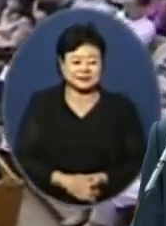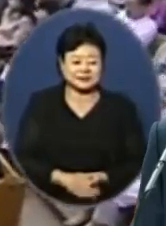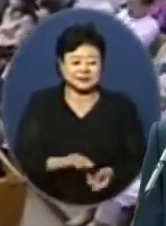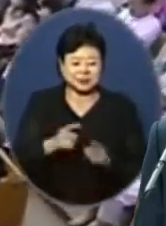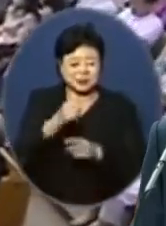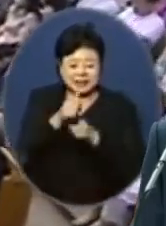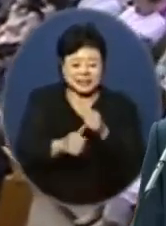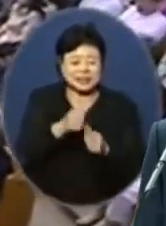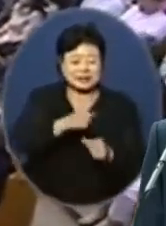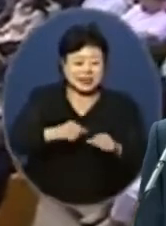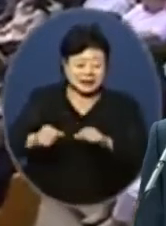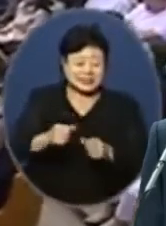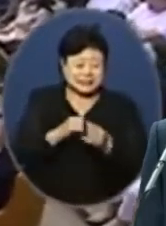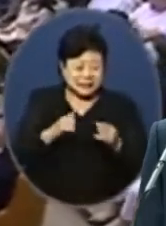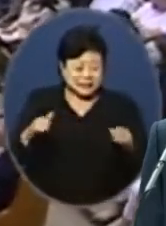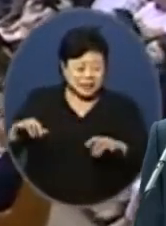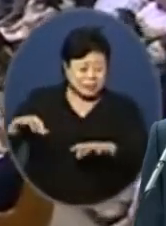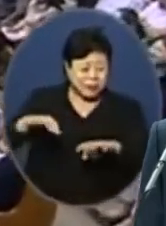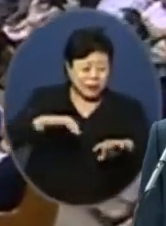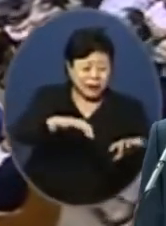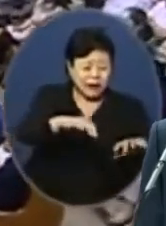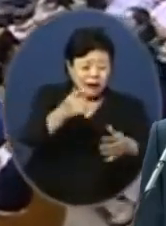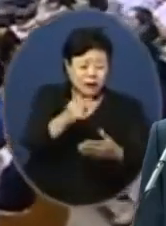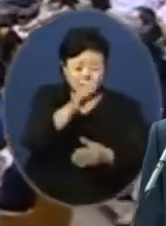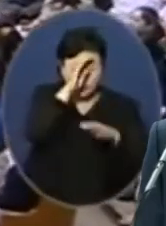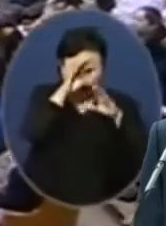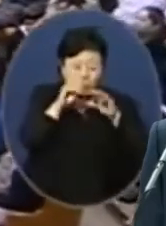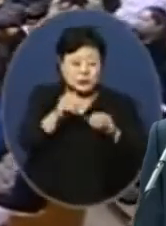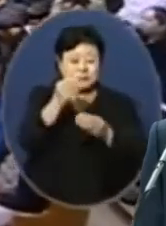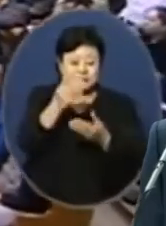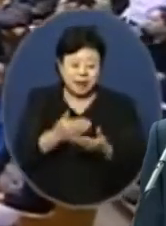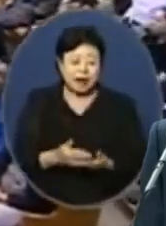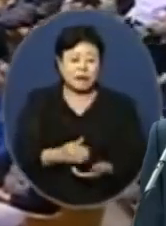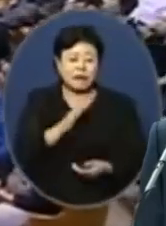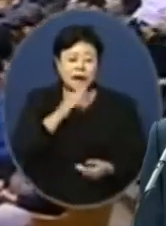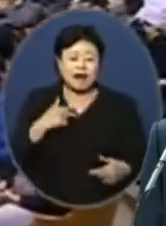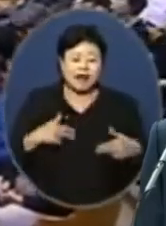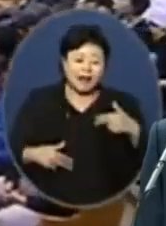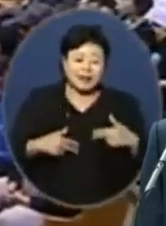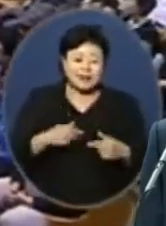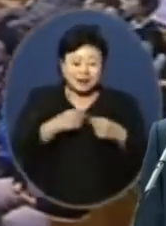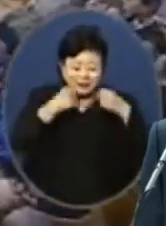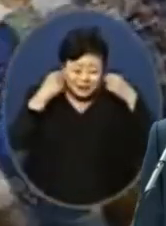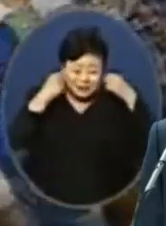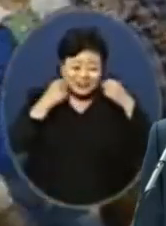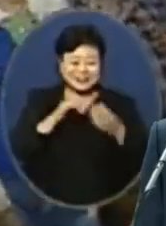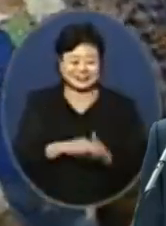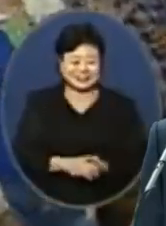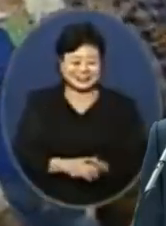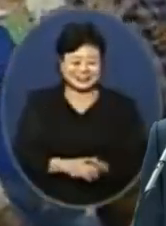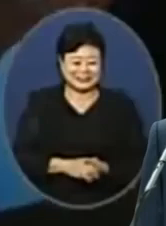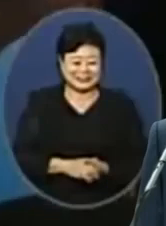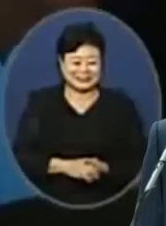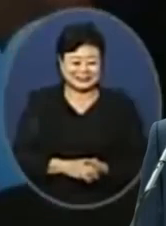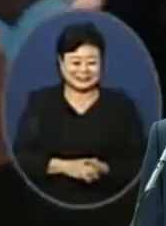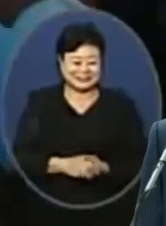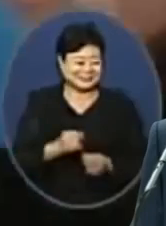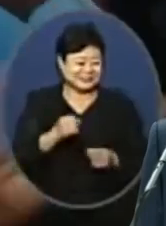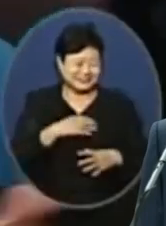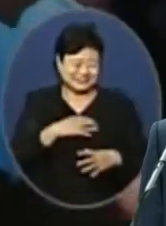치료하는 하나님이 역사하니까 사람들이 모두 병이 낫고 얼마나 기뻐하고 즐거워하는지 형언할 수